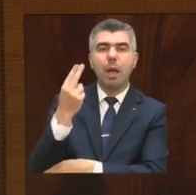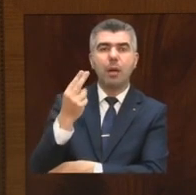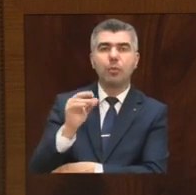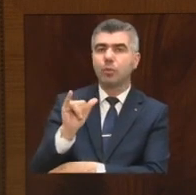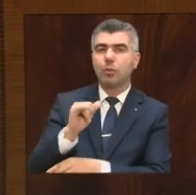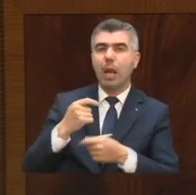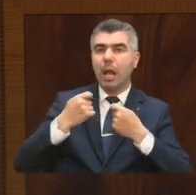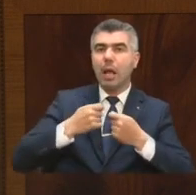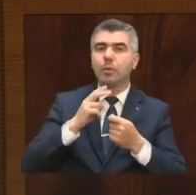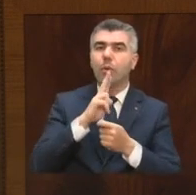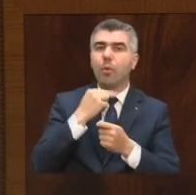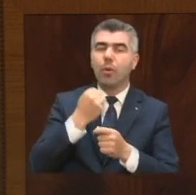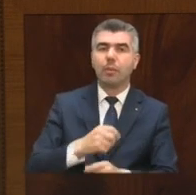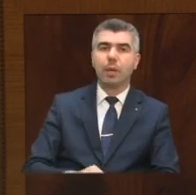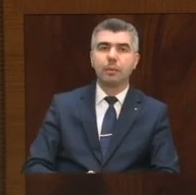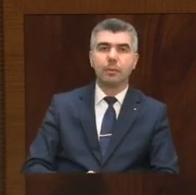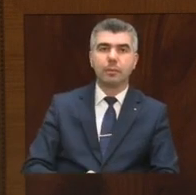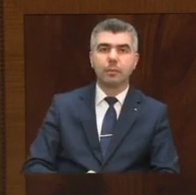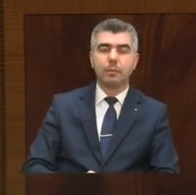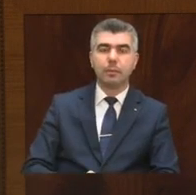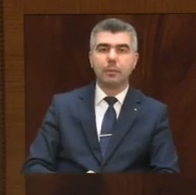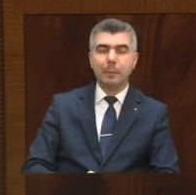الحكومه يعني